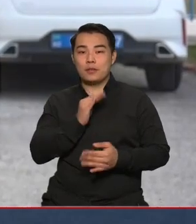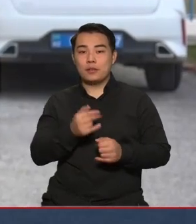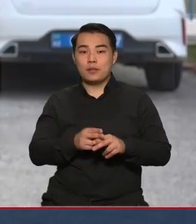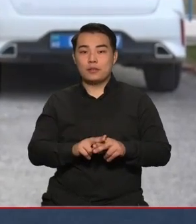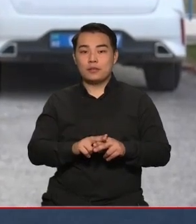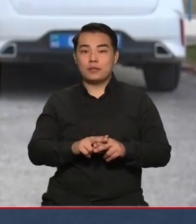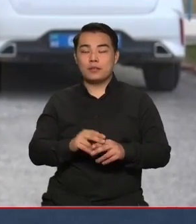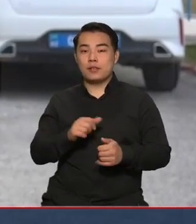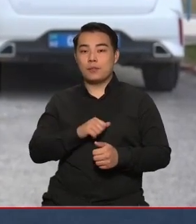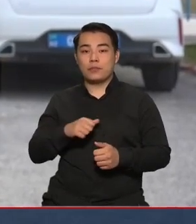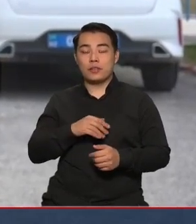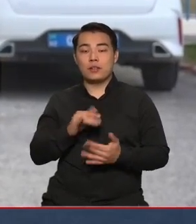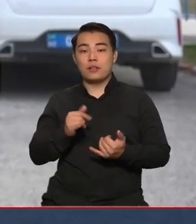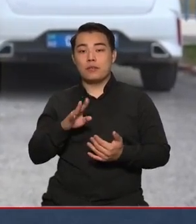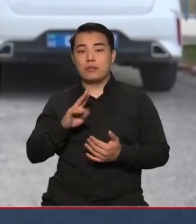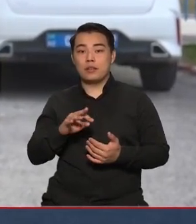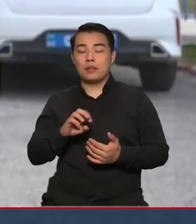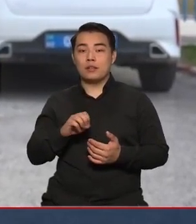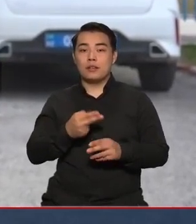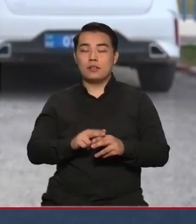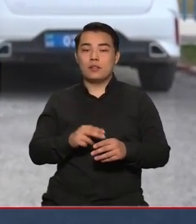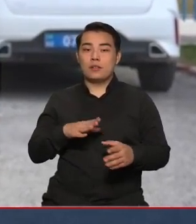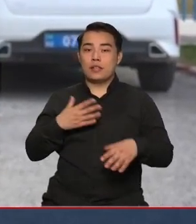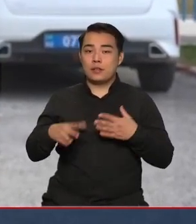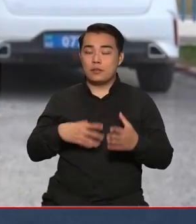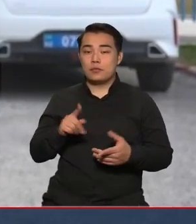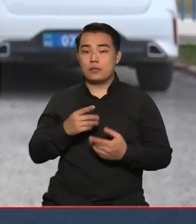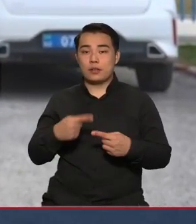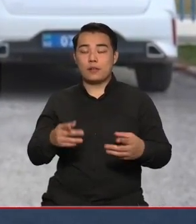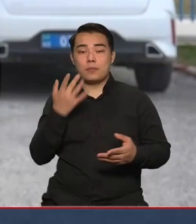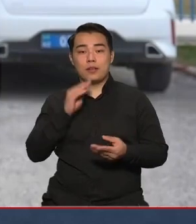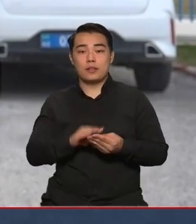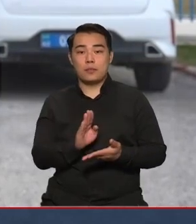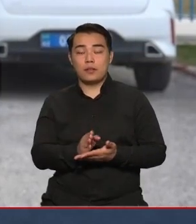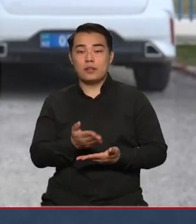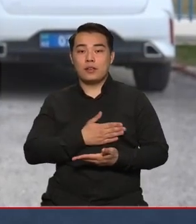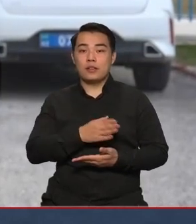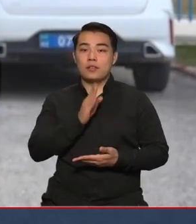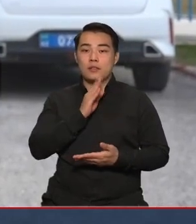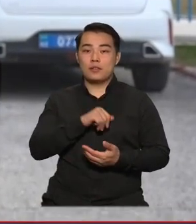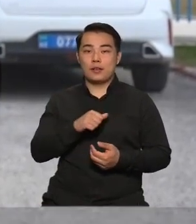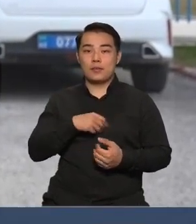это 50 на 50, потому что у нас еще есть и тренировки постоянные. Так что я девушка по